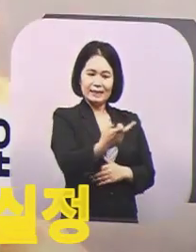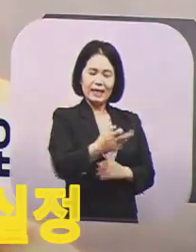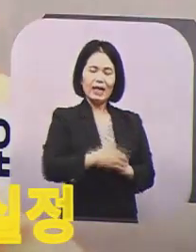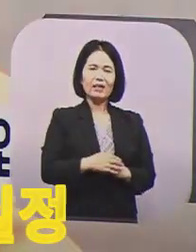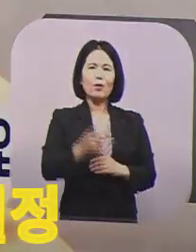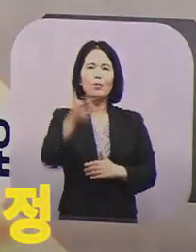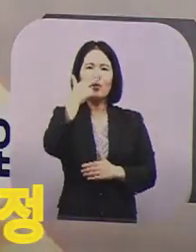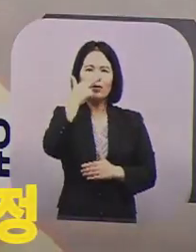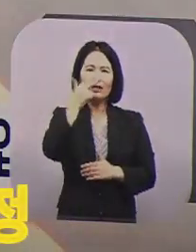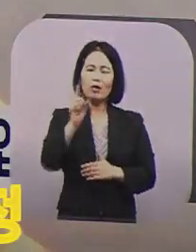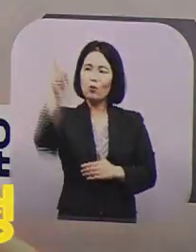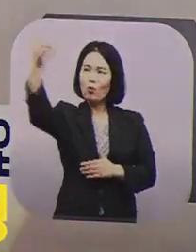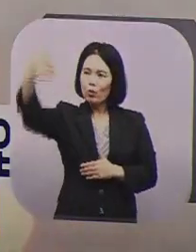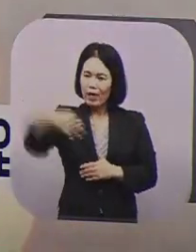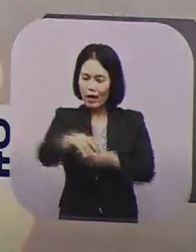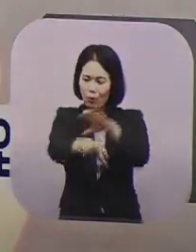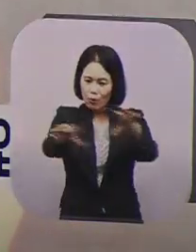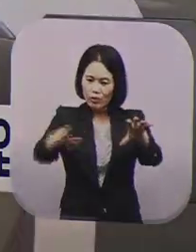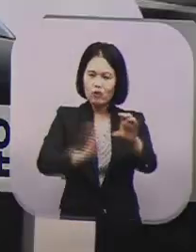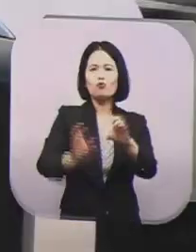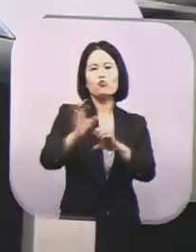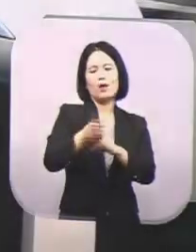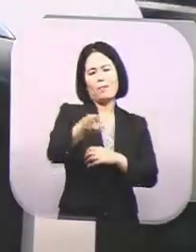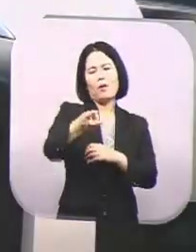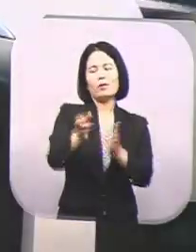평택과 고양 등지에서 추가 운행에 나섭니다.